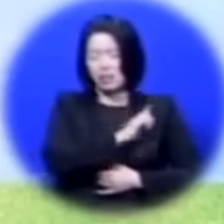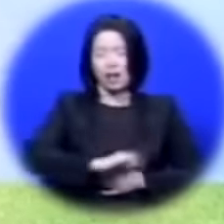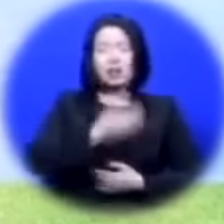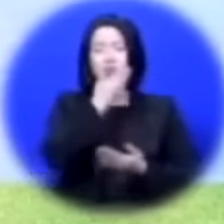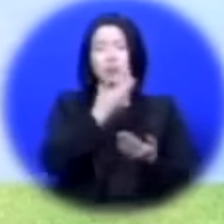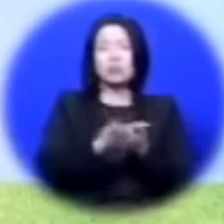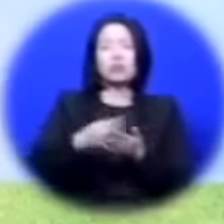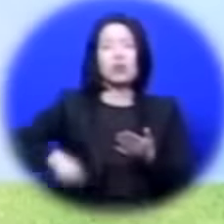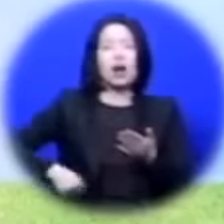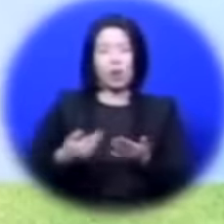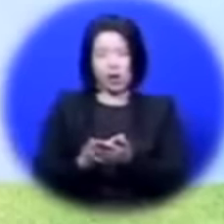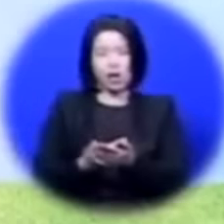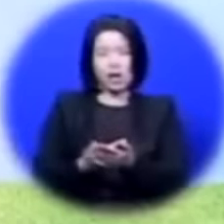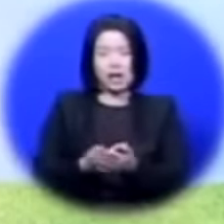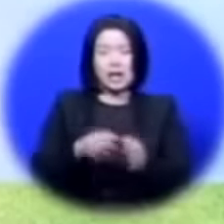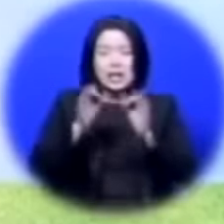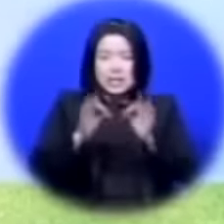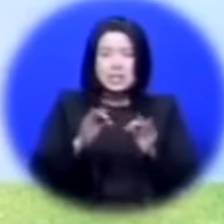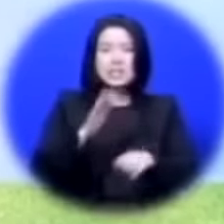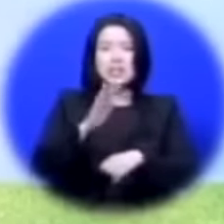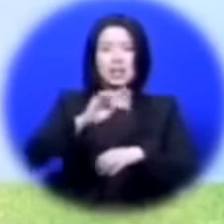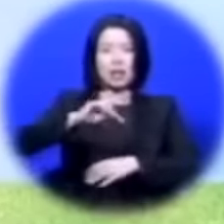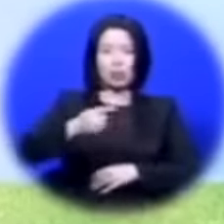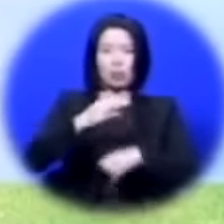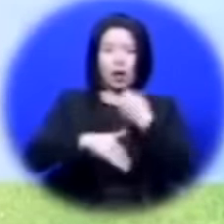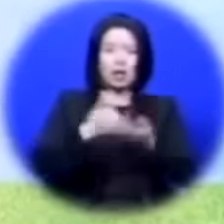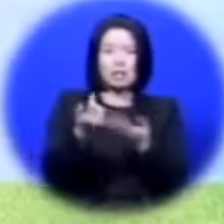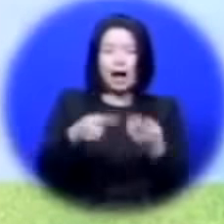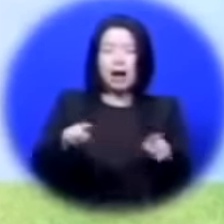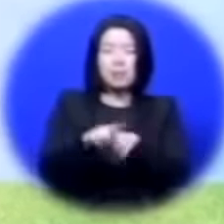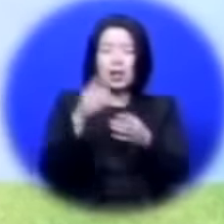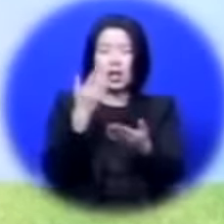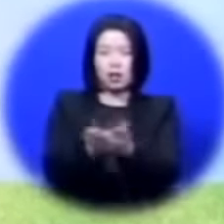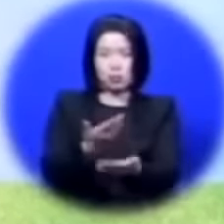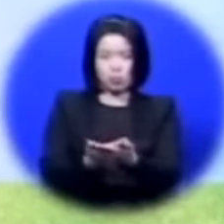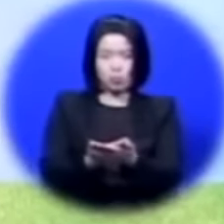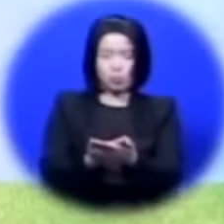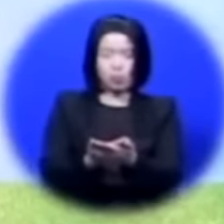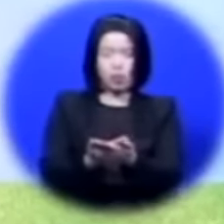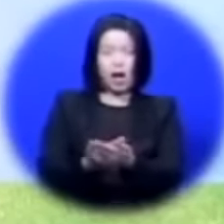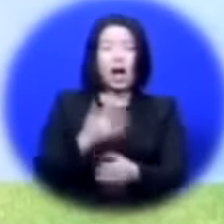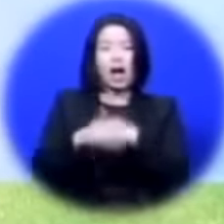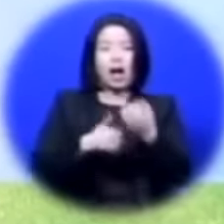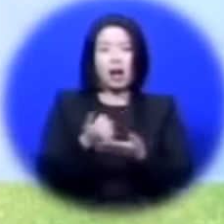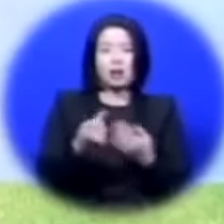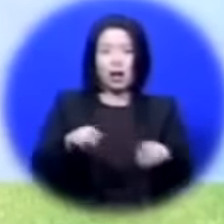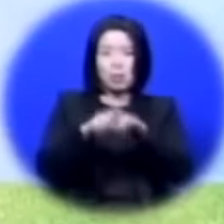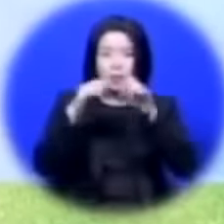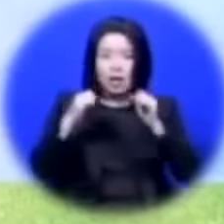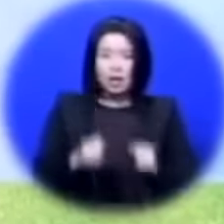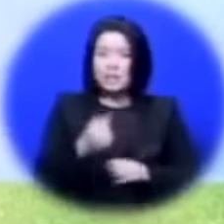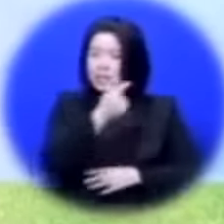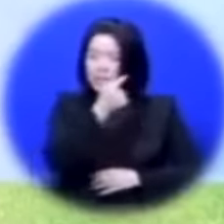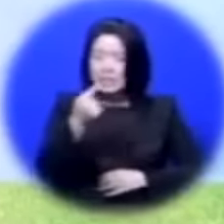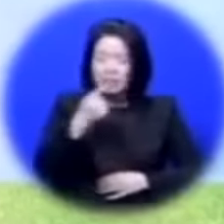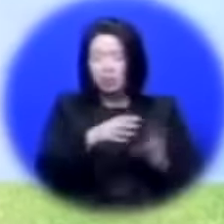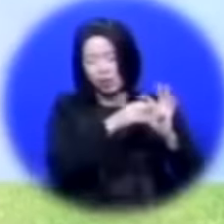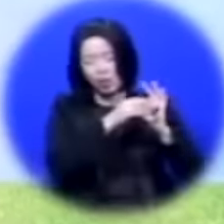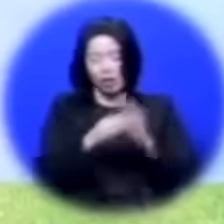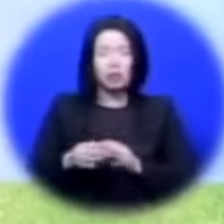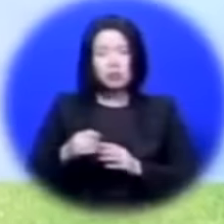그리고 하나님 이제라도 하나님 함께해 주소서 하나님이 함께 계시는 증거를 계속